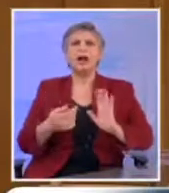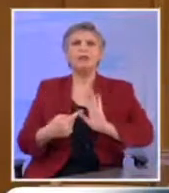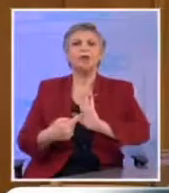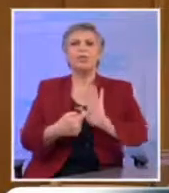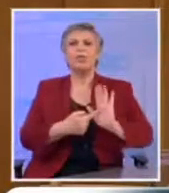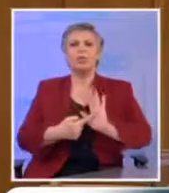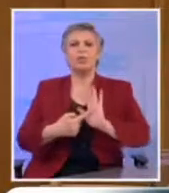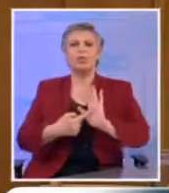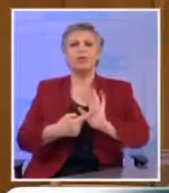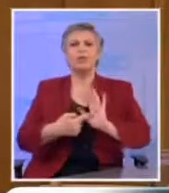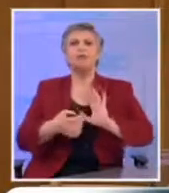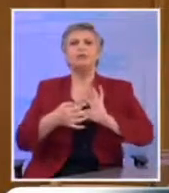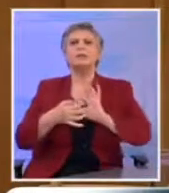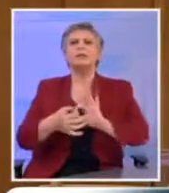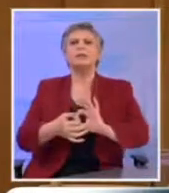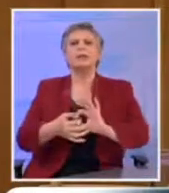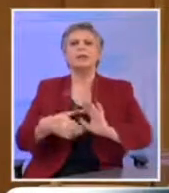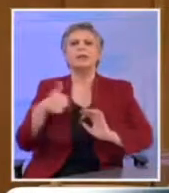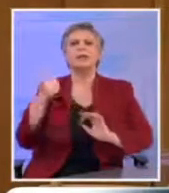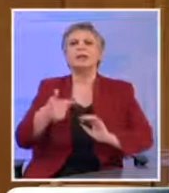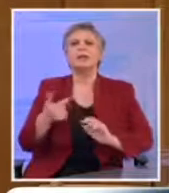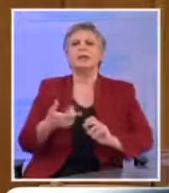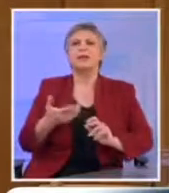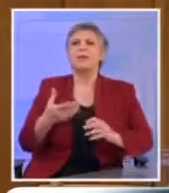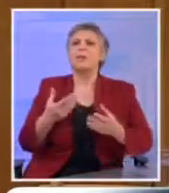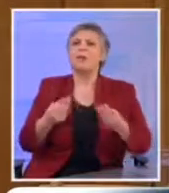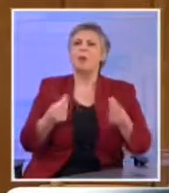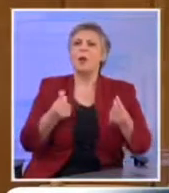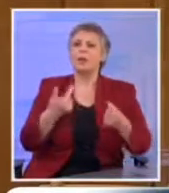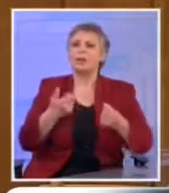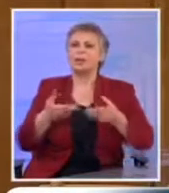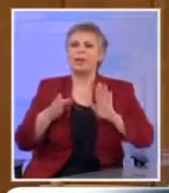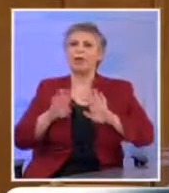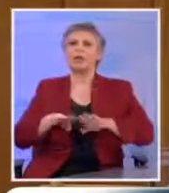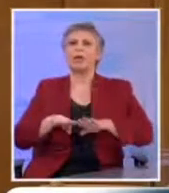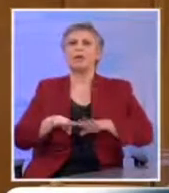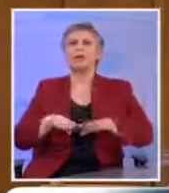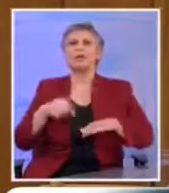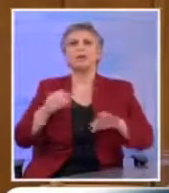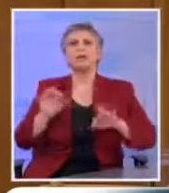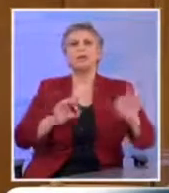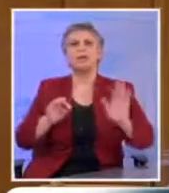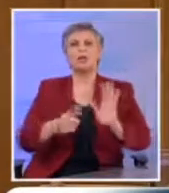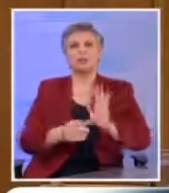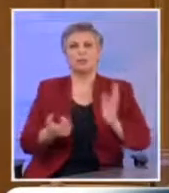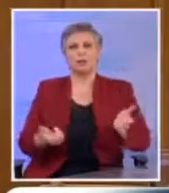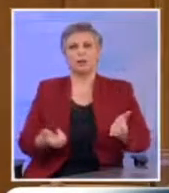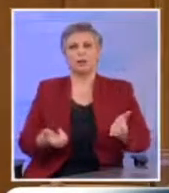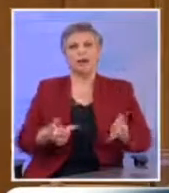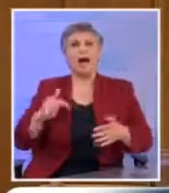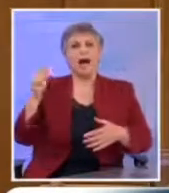Γιατί ακριβώς έρχεται και καλύπτει τη συζήτηση για αυτό το νομοσχέδιο που αφορά τους πιο ανήμπορους και τους πιο